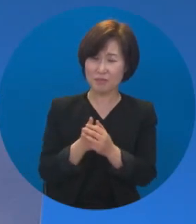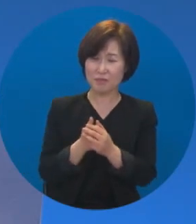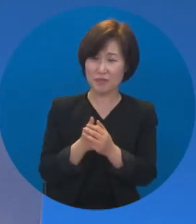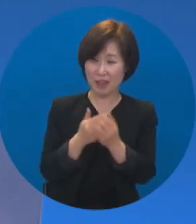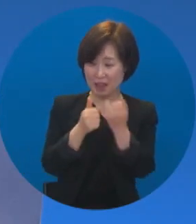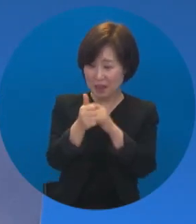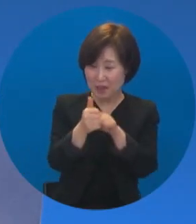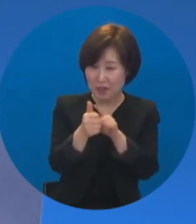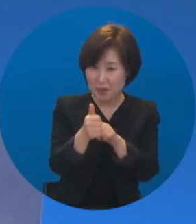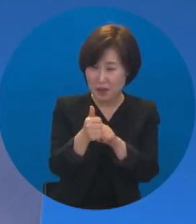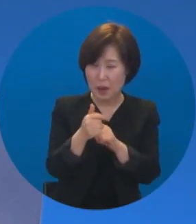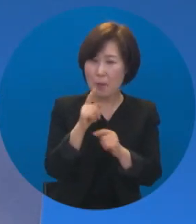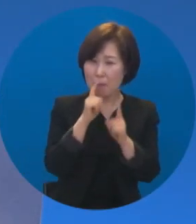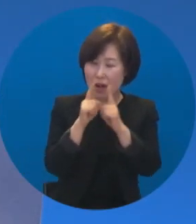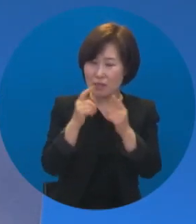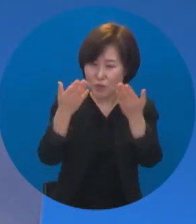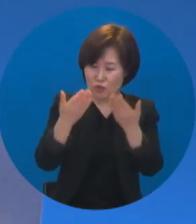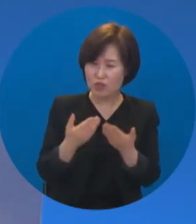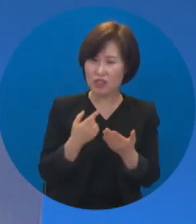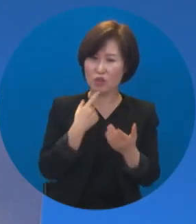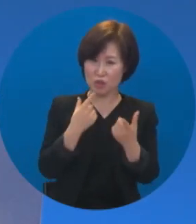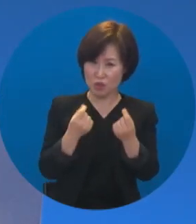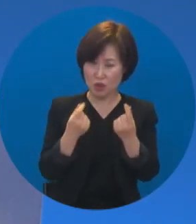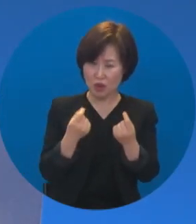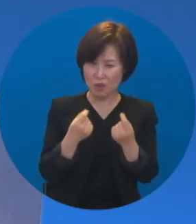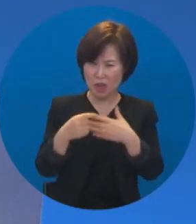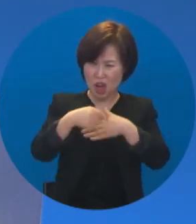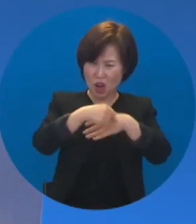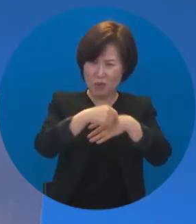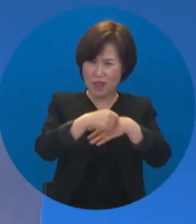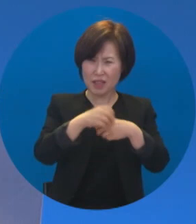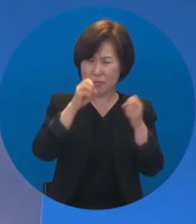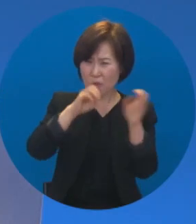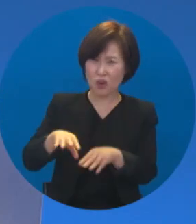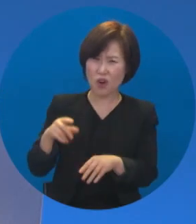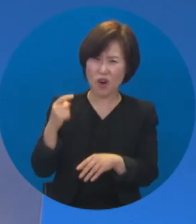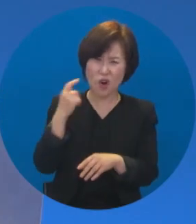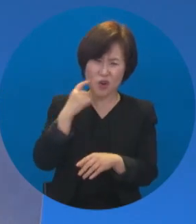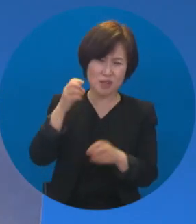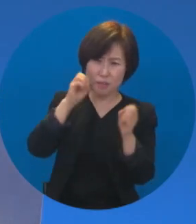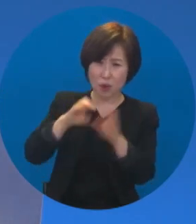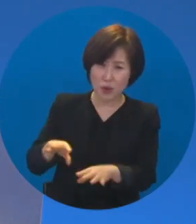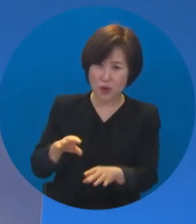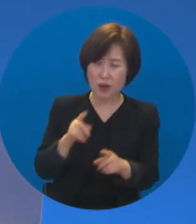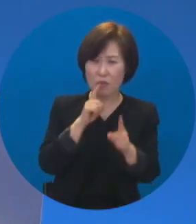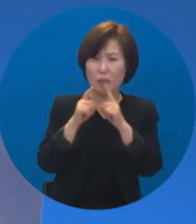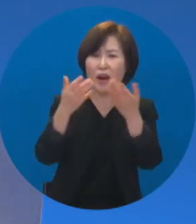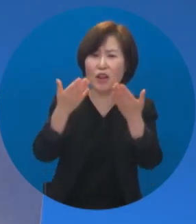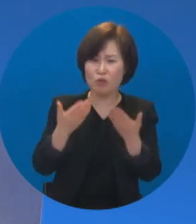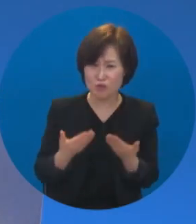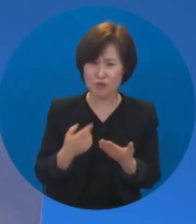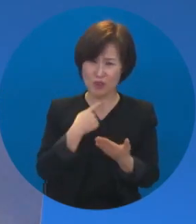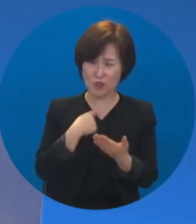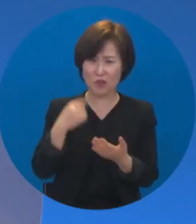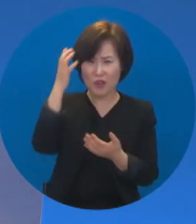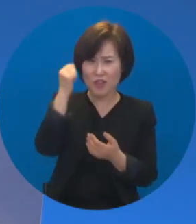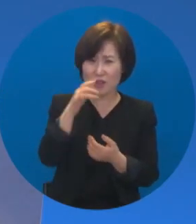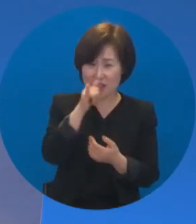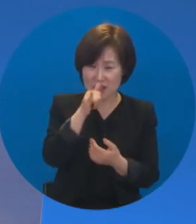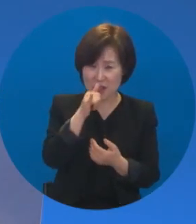껍데기를 버리라는 그 말이 저에게 유언으로 남은 것 같아요. 혼자가 아니에요. 저희가